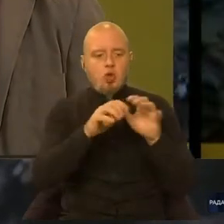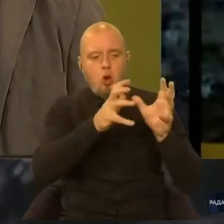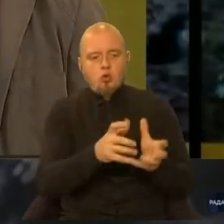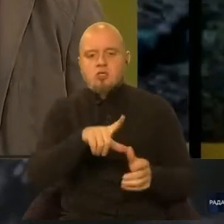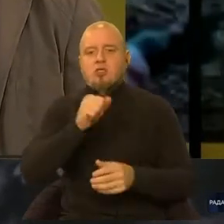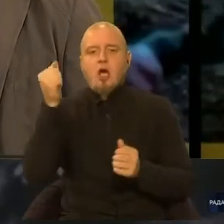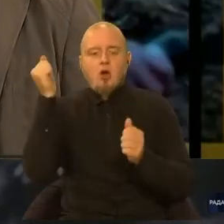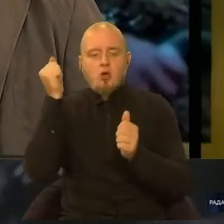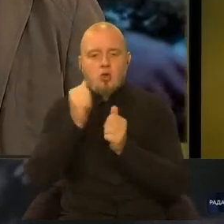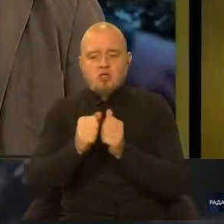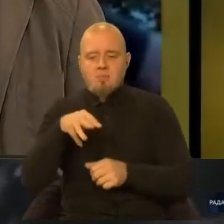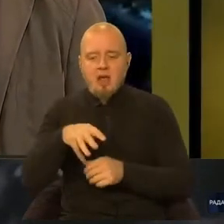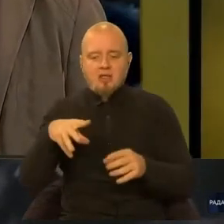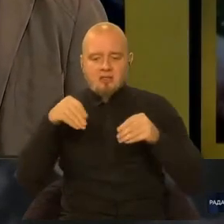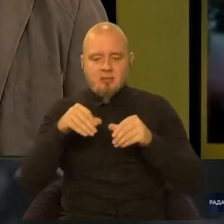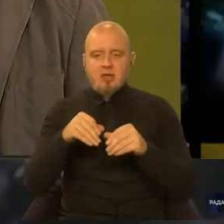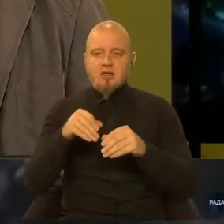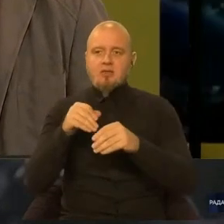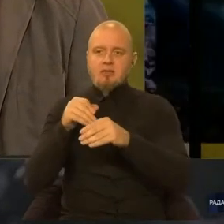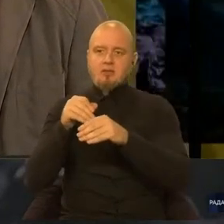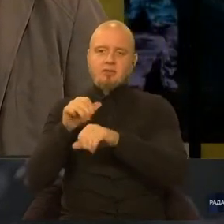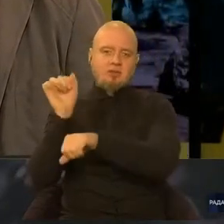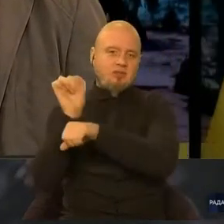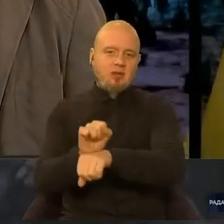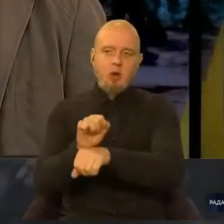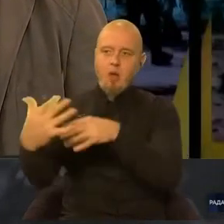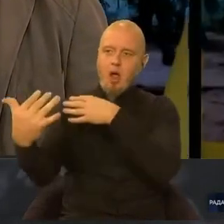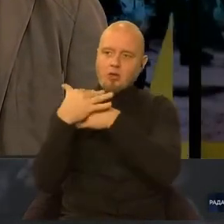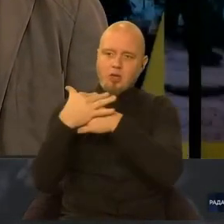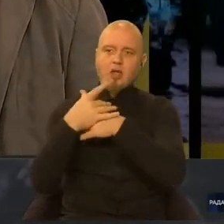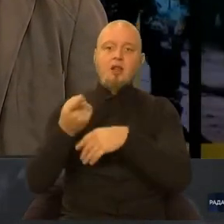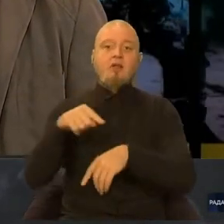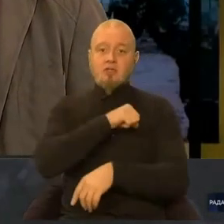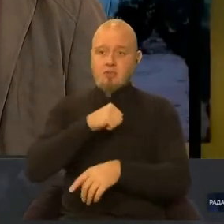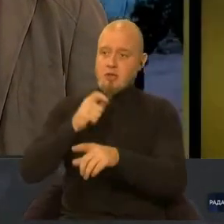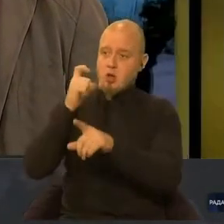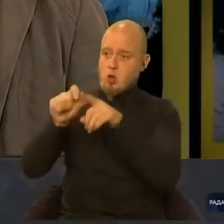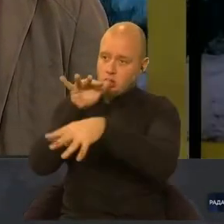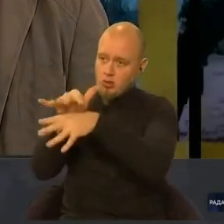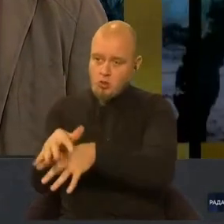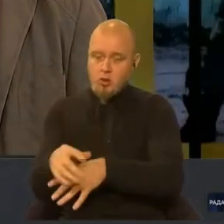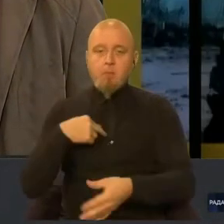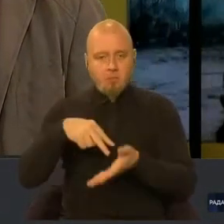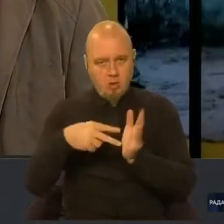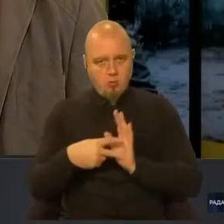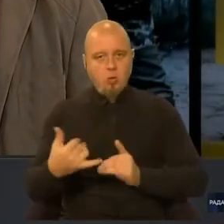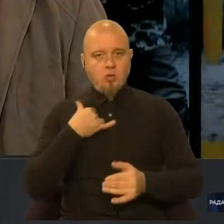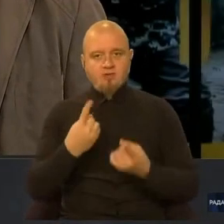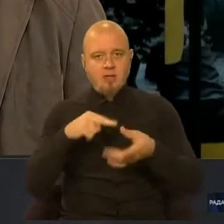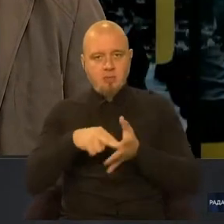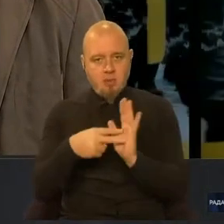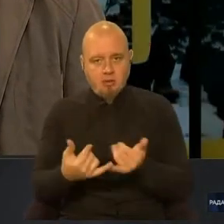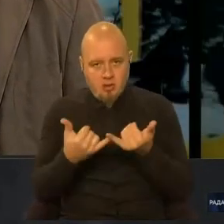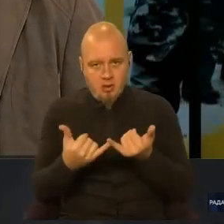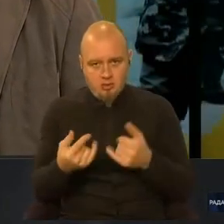землі стримуємо атаки, навіть самі контратакуємо. Плануємо, в нас великі плани наразі, тому